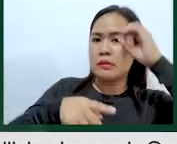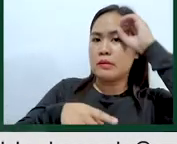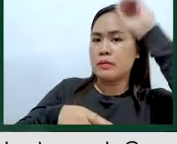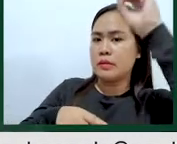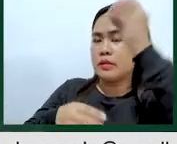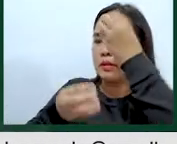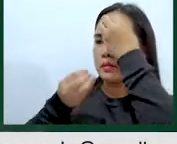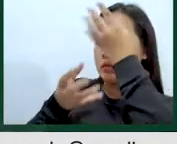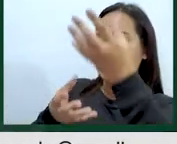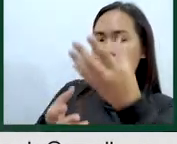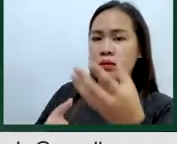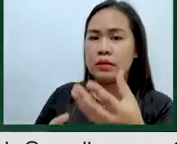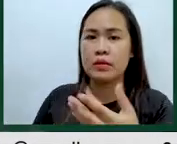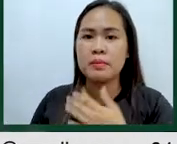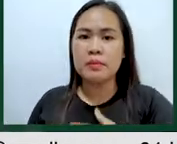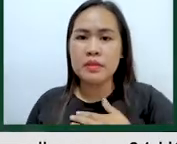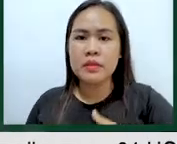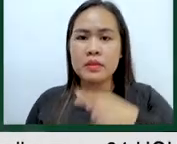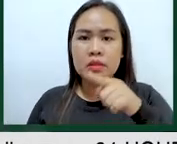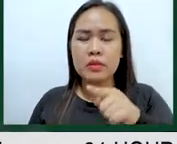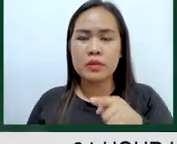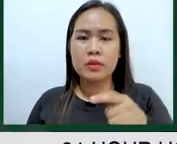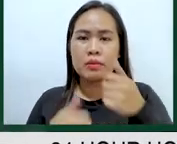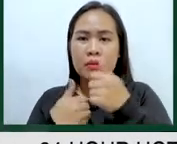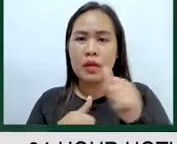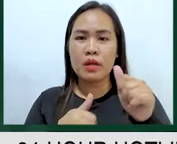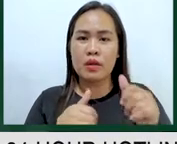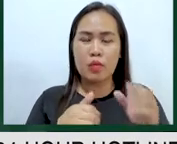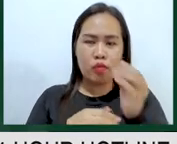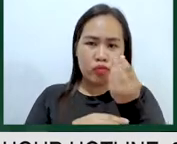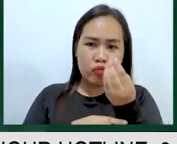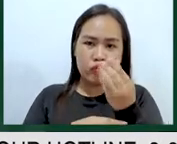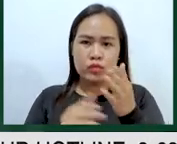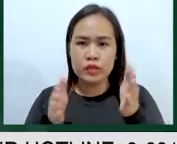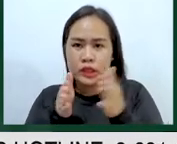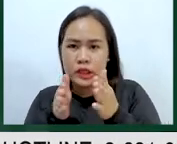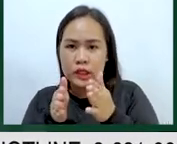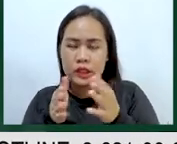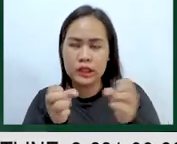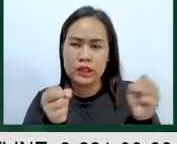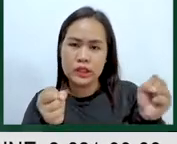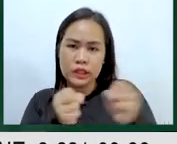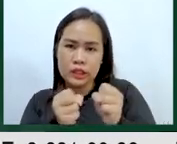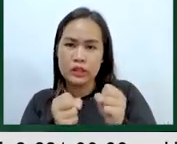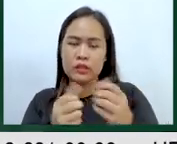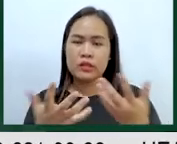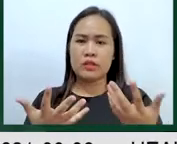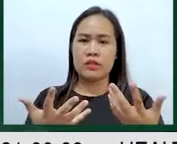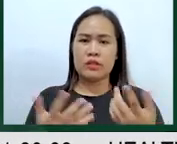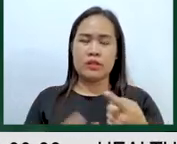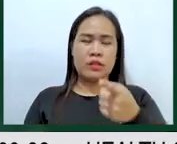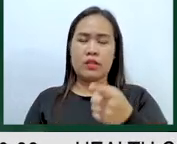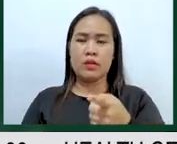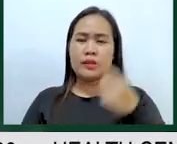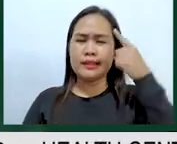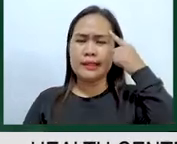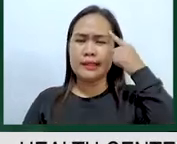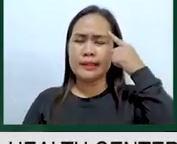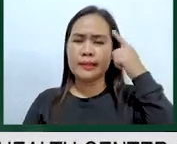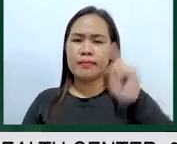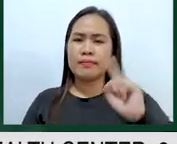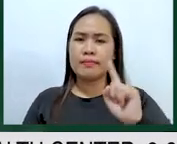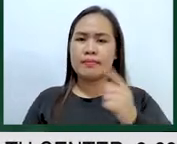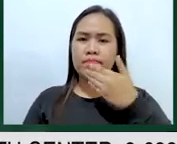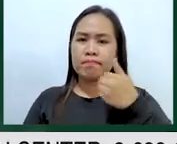hindi. Di ba? This is again one way para lang din makarecover ang transportation sector. So